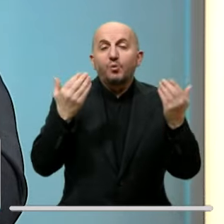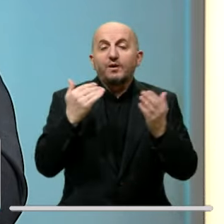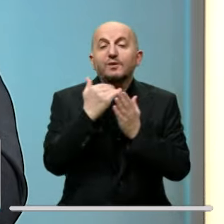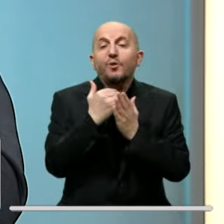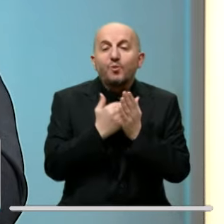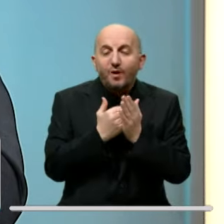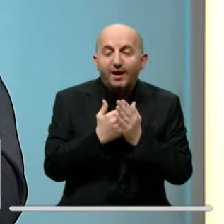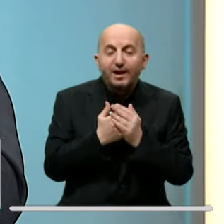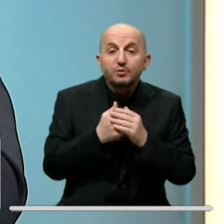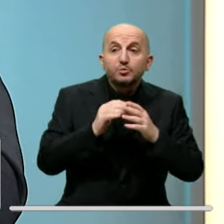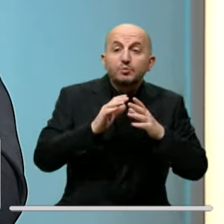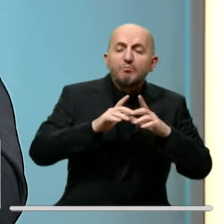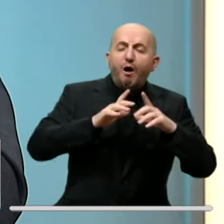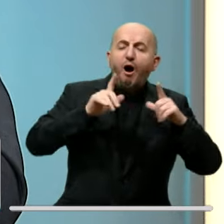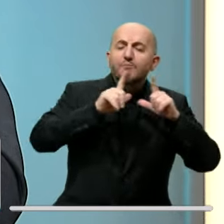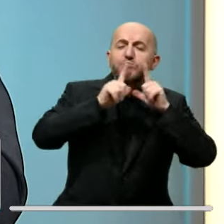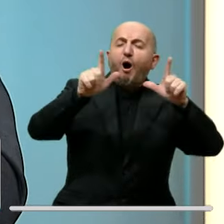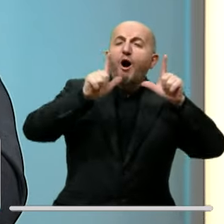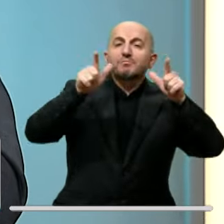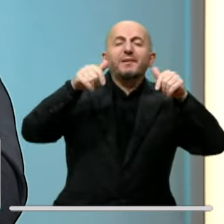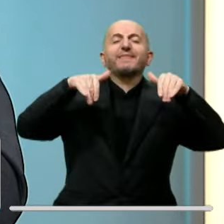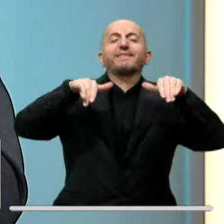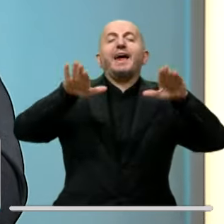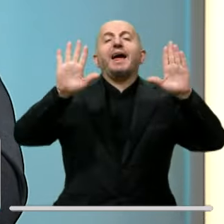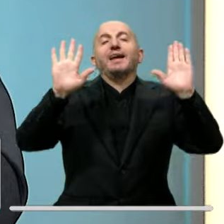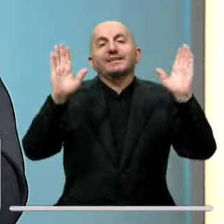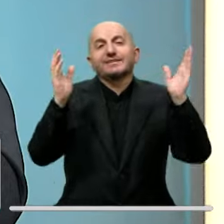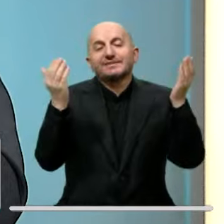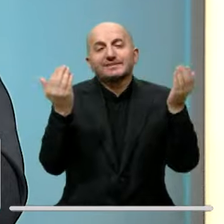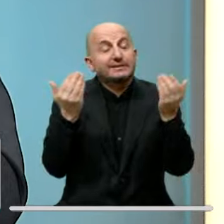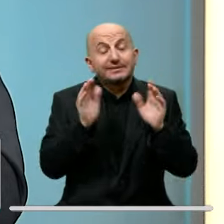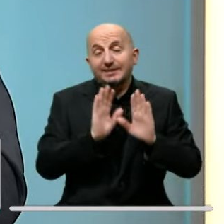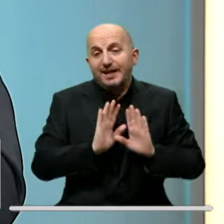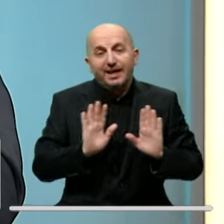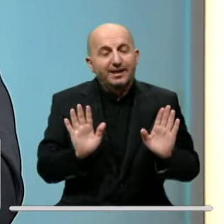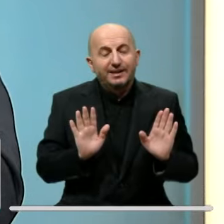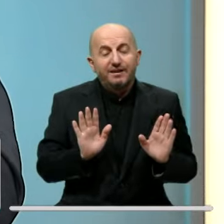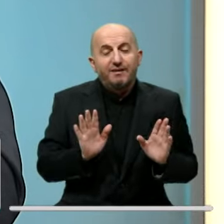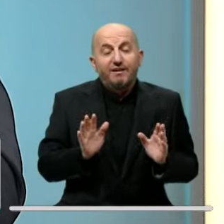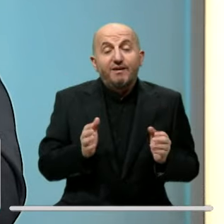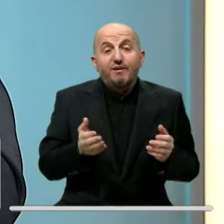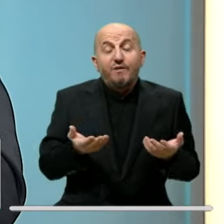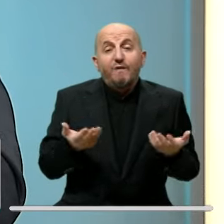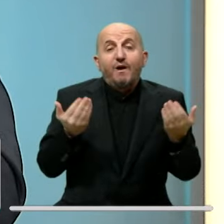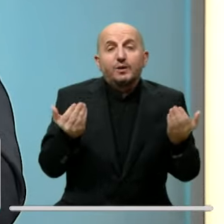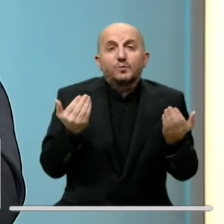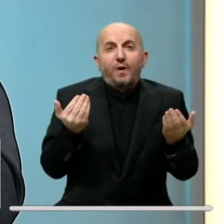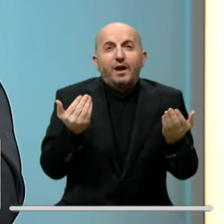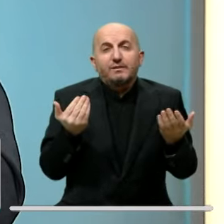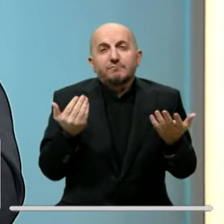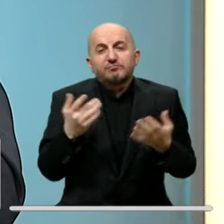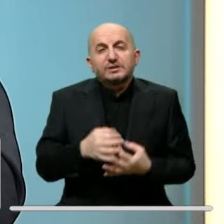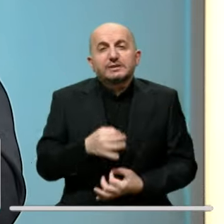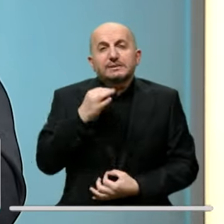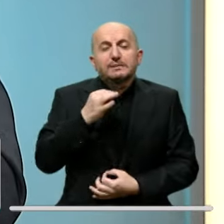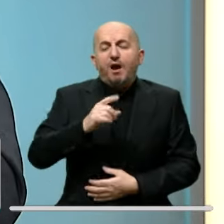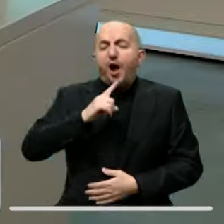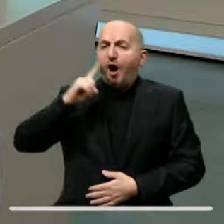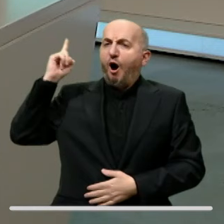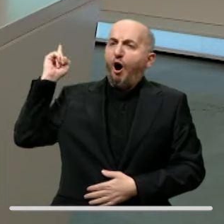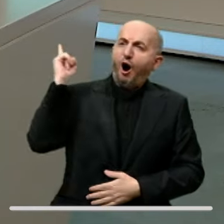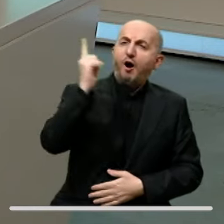böyle yüksek sesle bağırarak, çağırarak dua etmek ya da haşa bir insana emir